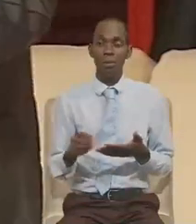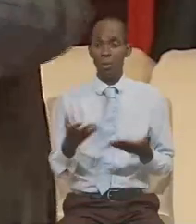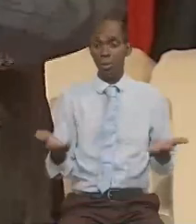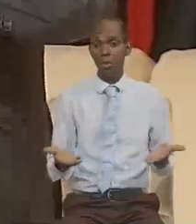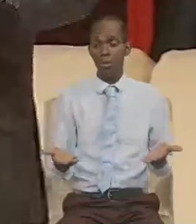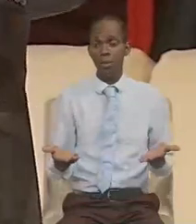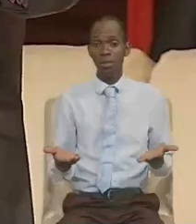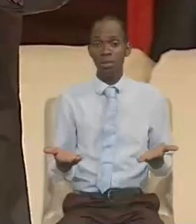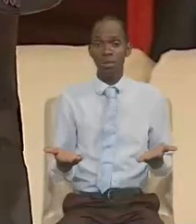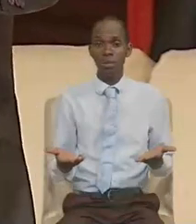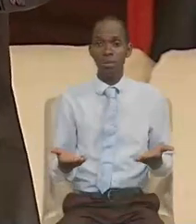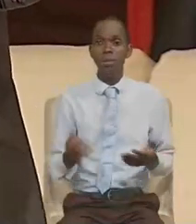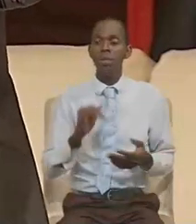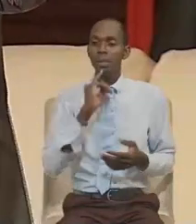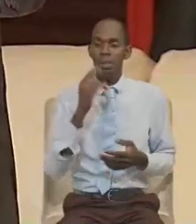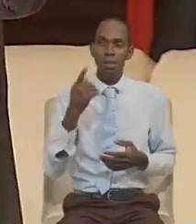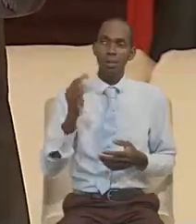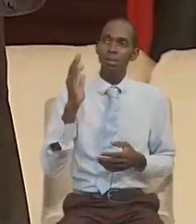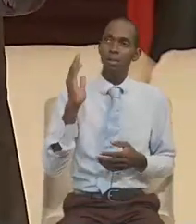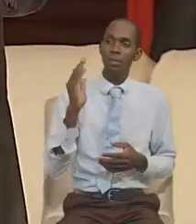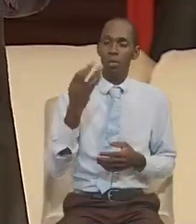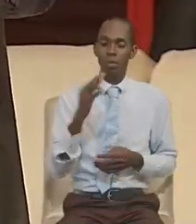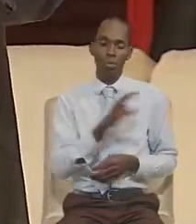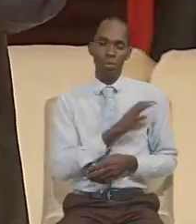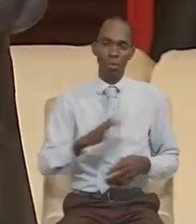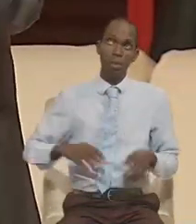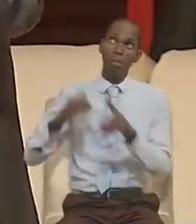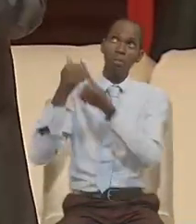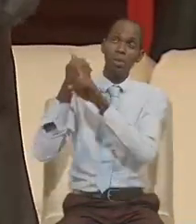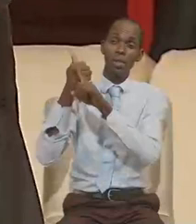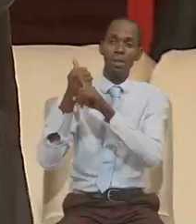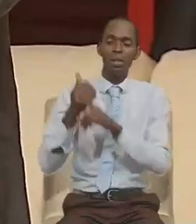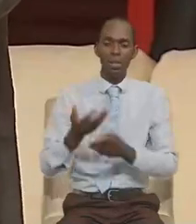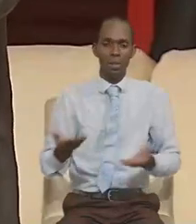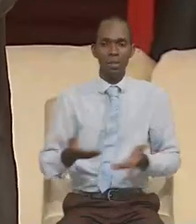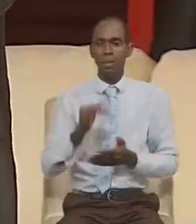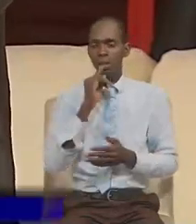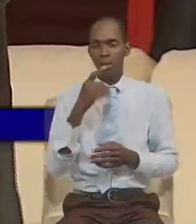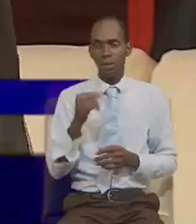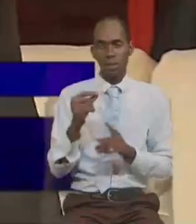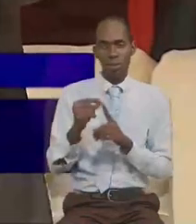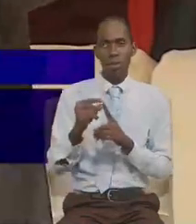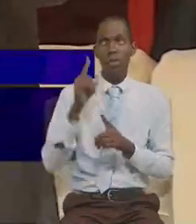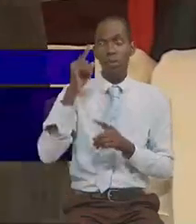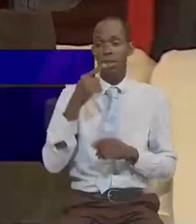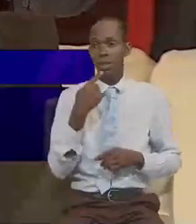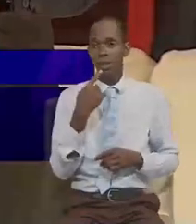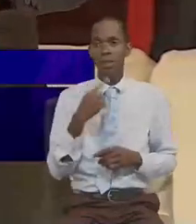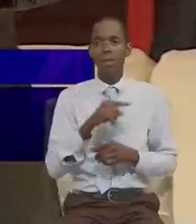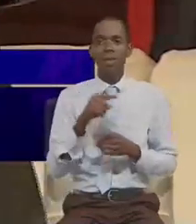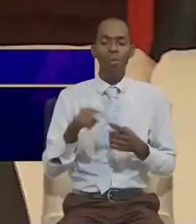le témoignage de Christ lui-même. Et voici la déclaration qu'il a faite lorsque tout